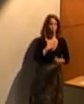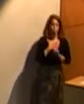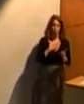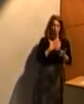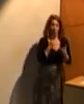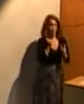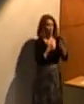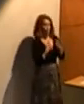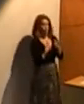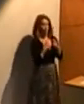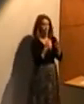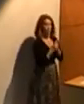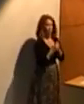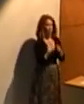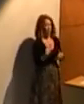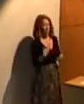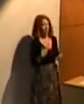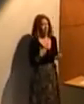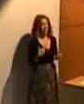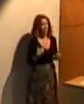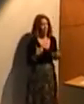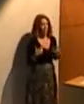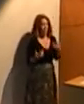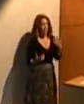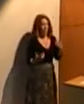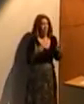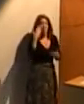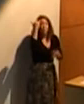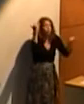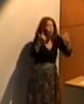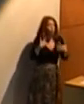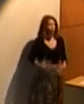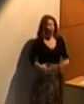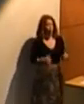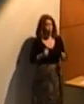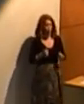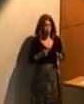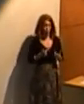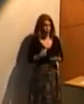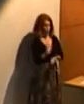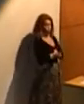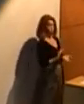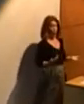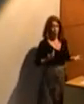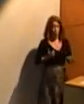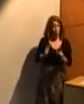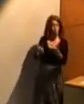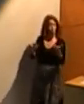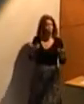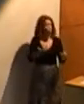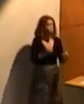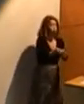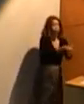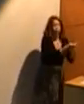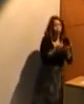tension car en effet s'il était vraiment à nous je pouvais le louer acheter est intéressé alors on serait beaucoup